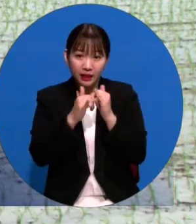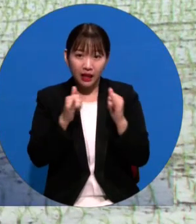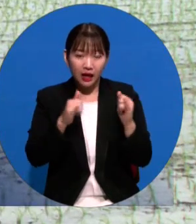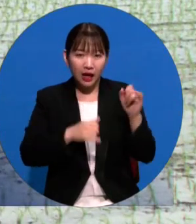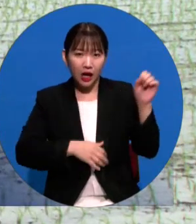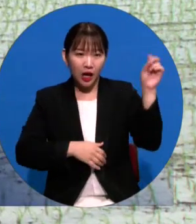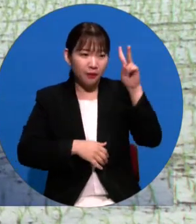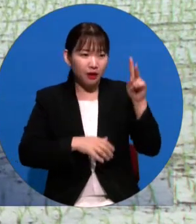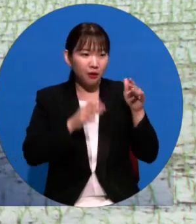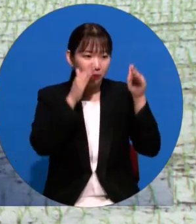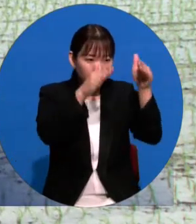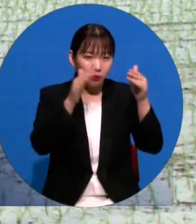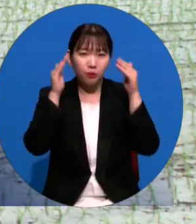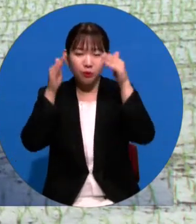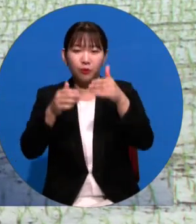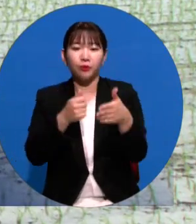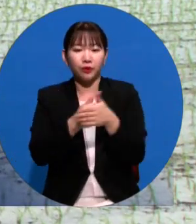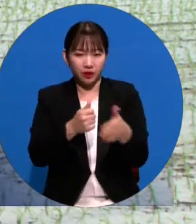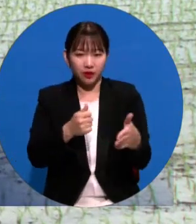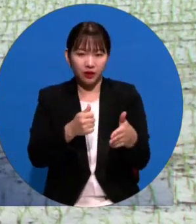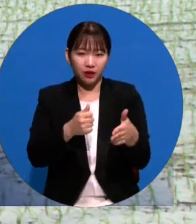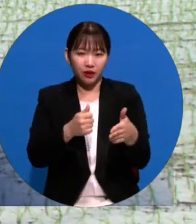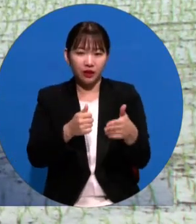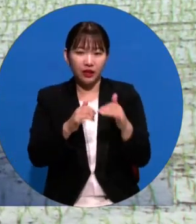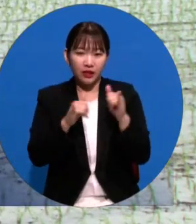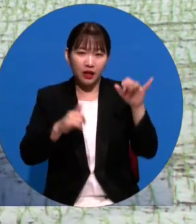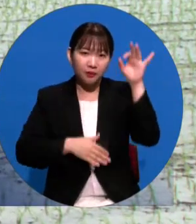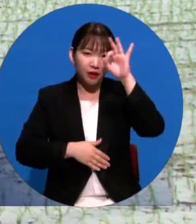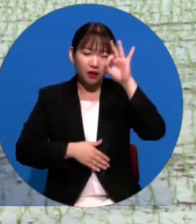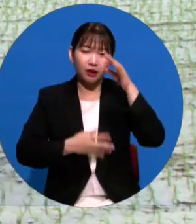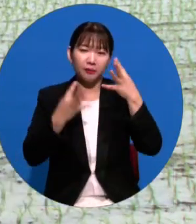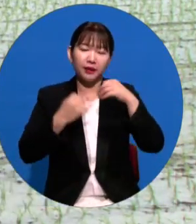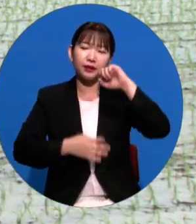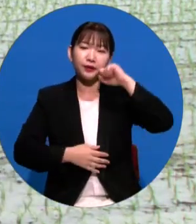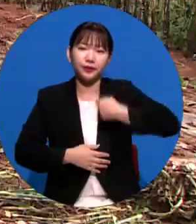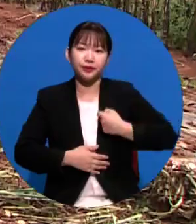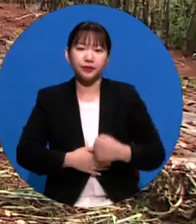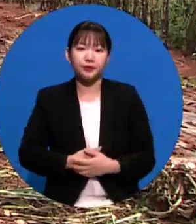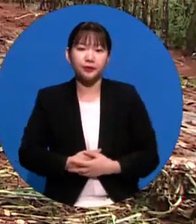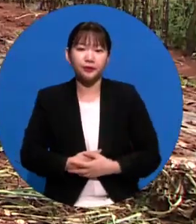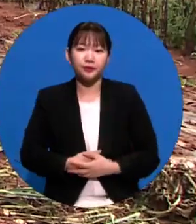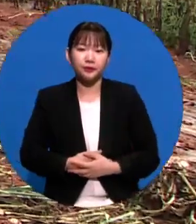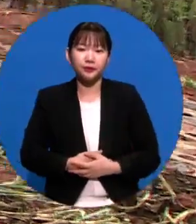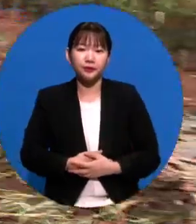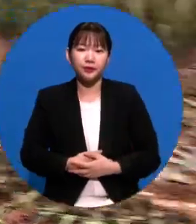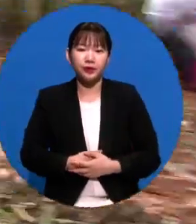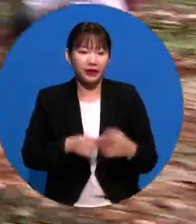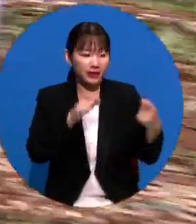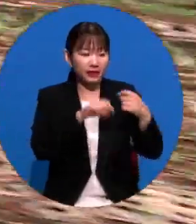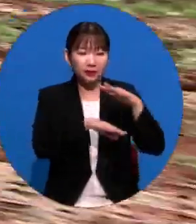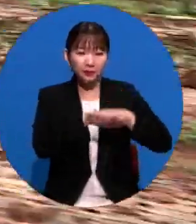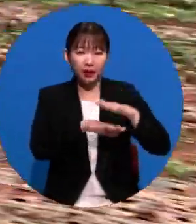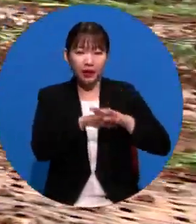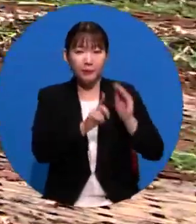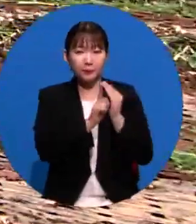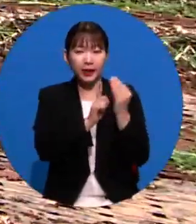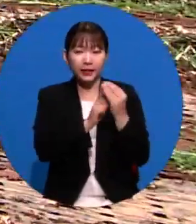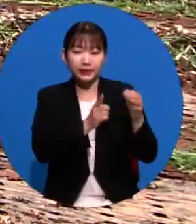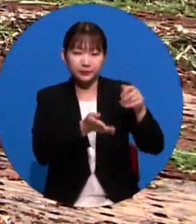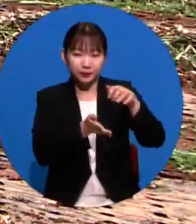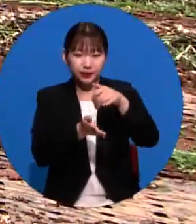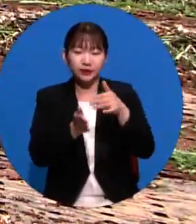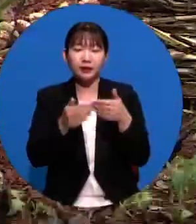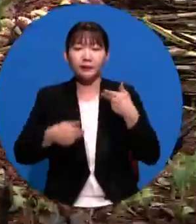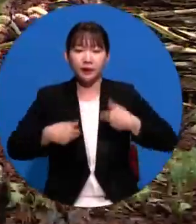많이 들어가는 시점이라 인부 구하기가 좀 많이 어렵습니다. 인근 밭에는 마늘 수확이